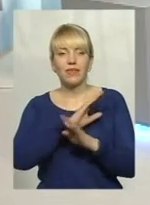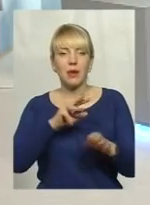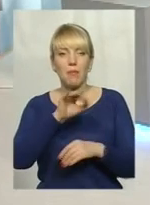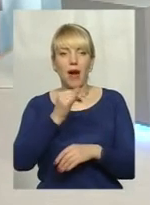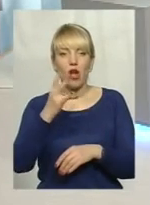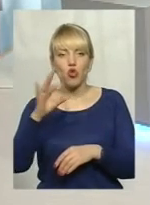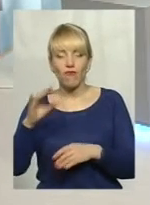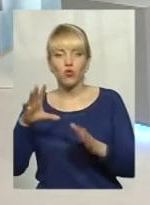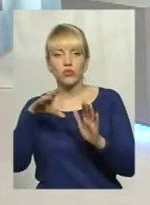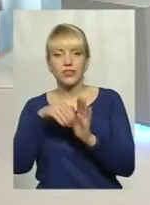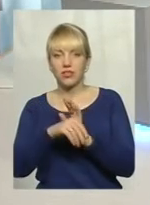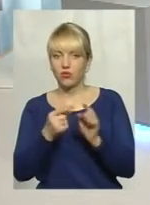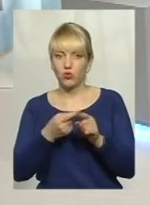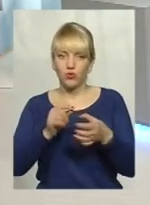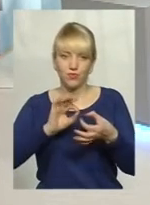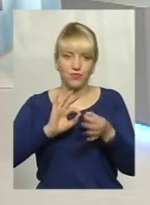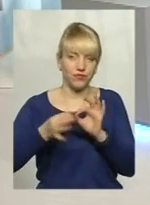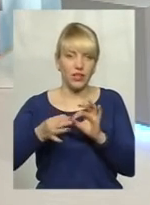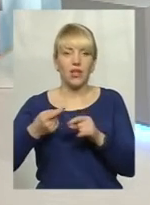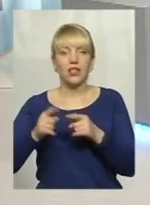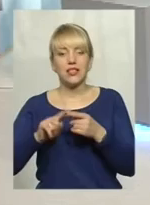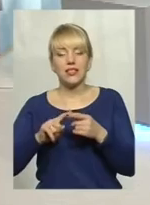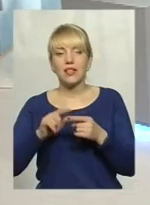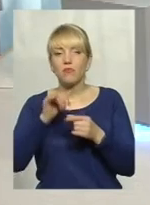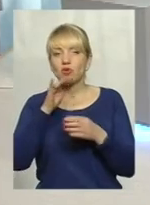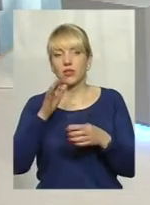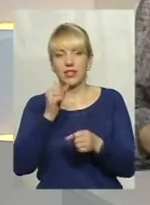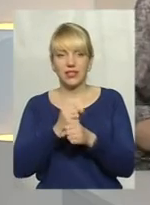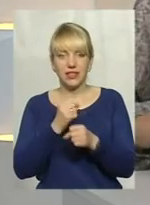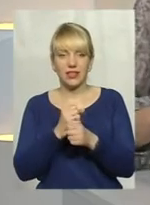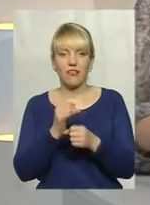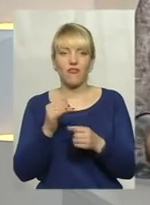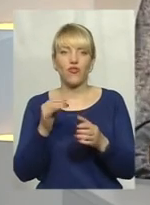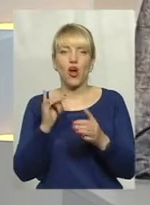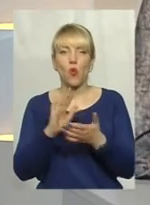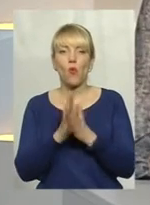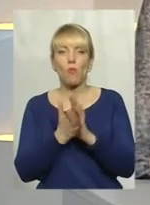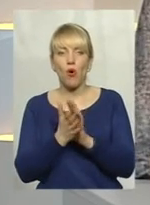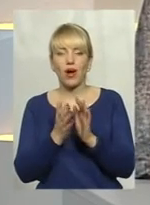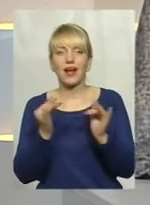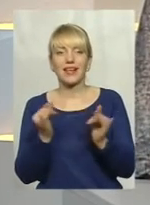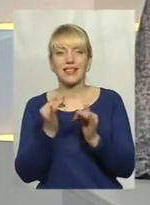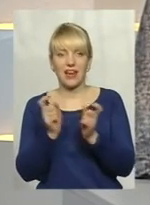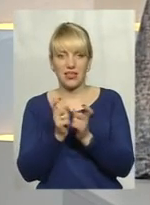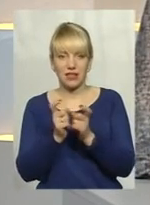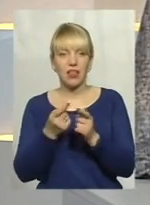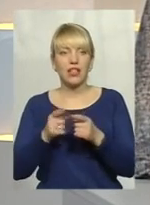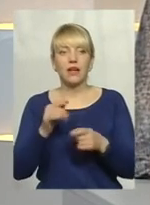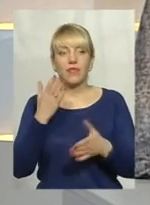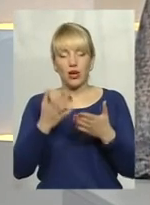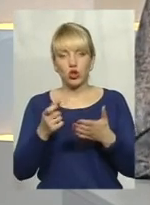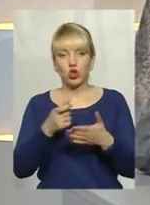неможливим. Тому тут не буде дія в умовах конфлікту інтересів. Тобто, якщо депутат міської ради